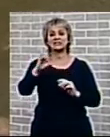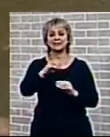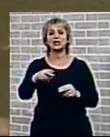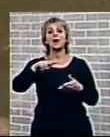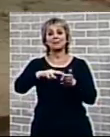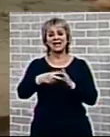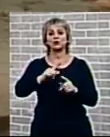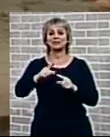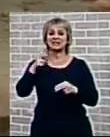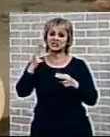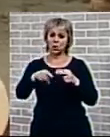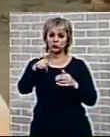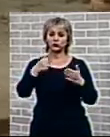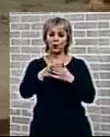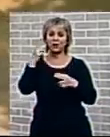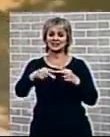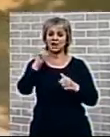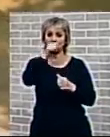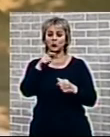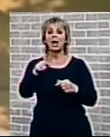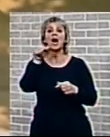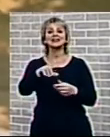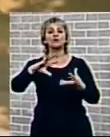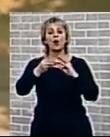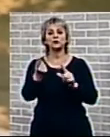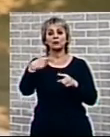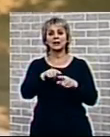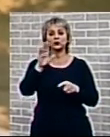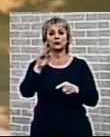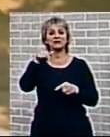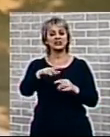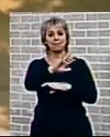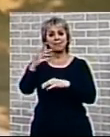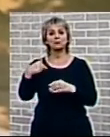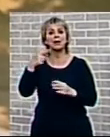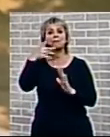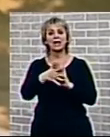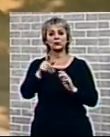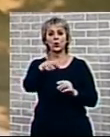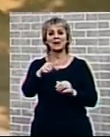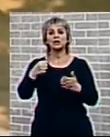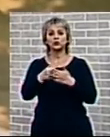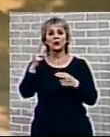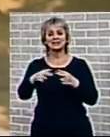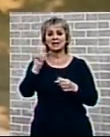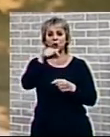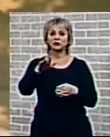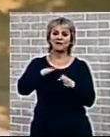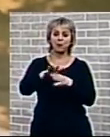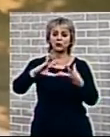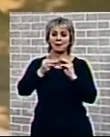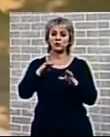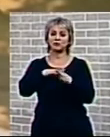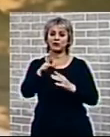и планируют быстро закончить – до конца года. От того объема, который будет в этом парке, мы поймем, до конца года будет в полном